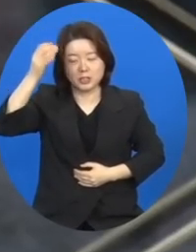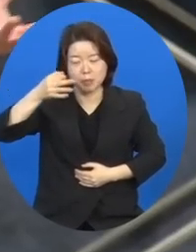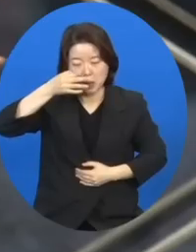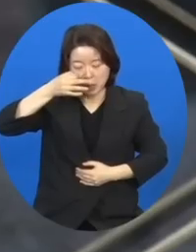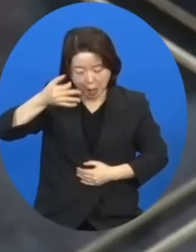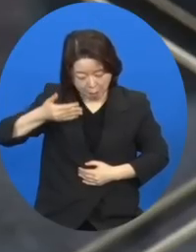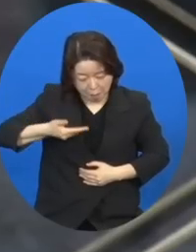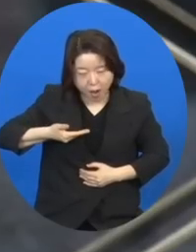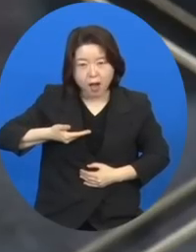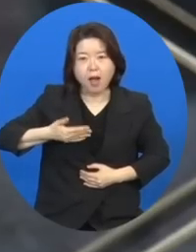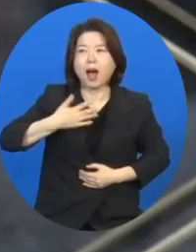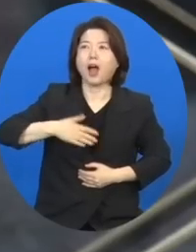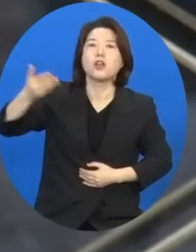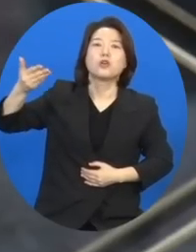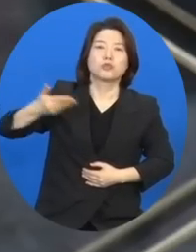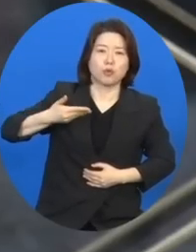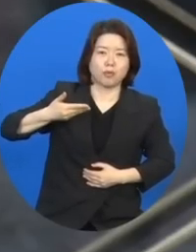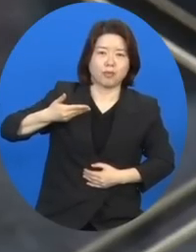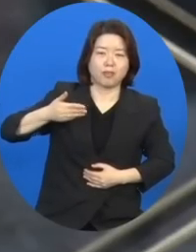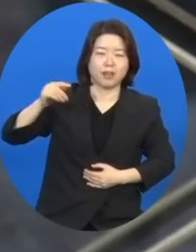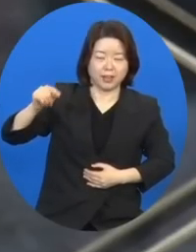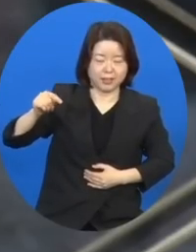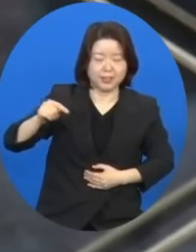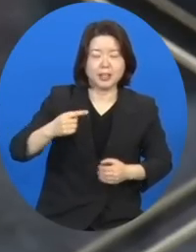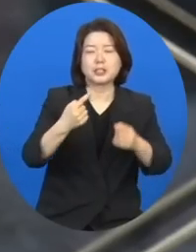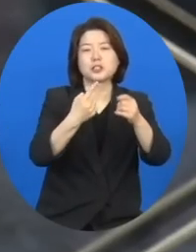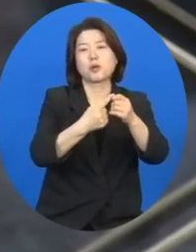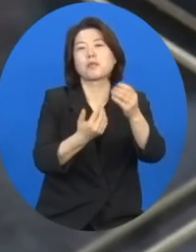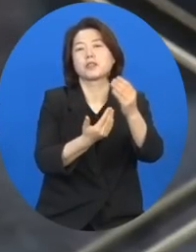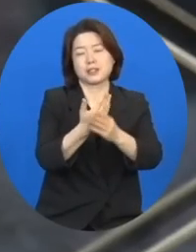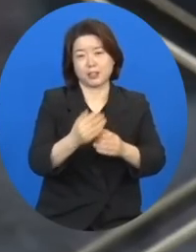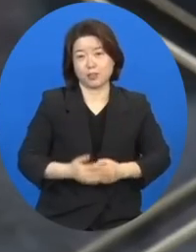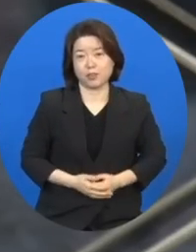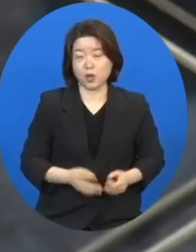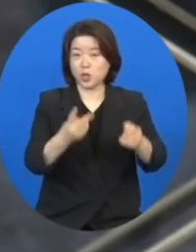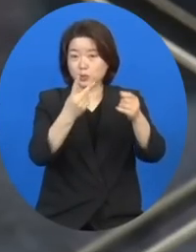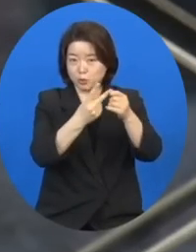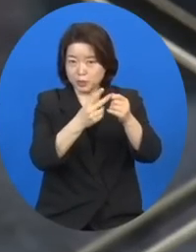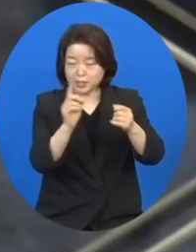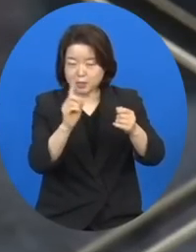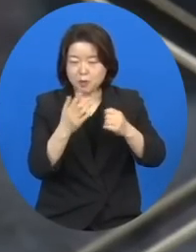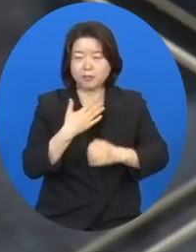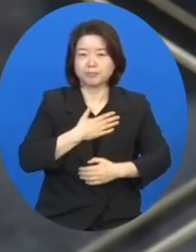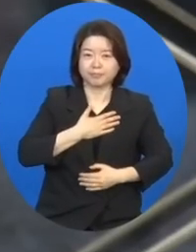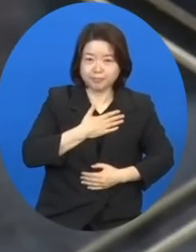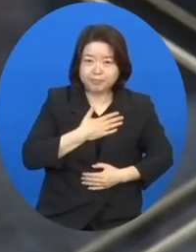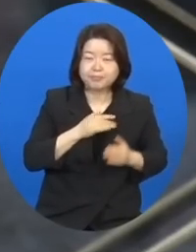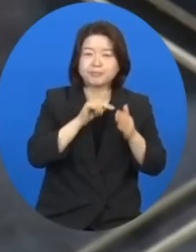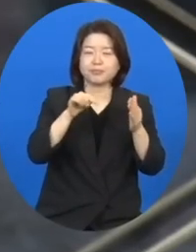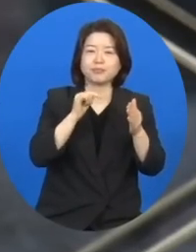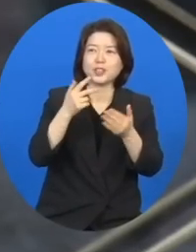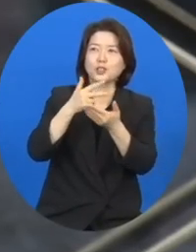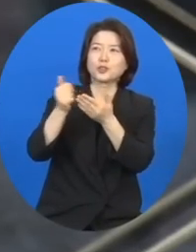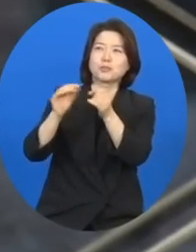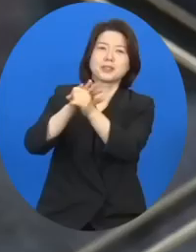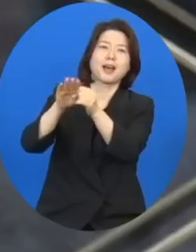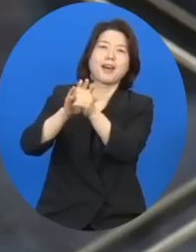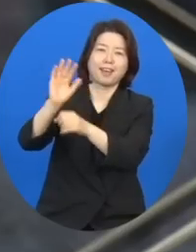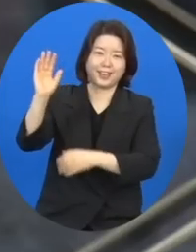밝혀주심, 알려주심이거든요. 이것이 첫 번째 일어나요. 두 번째, 정서적으로 주님을 사랑하게